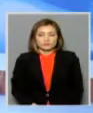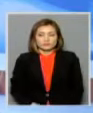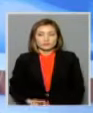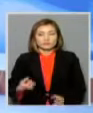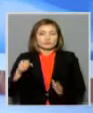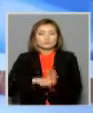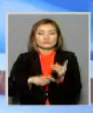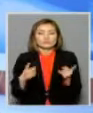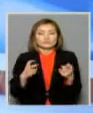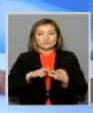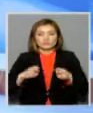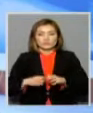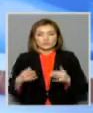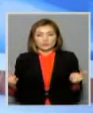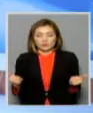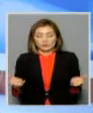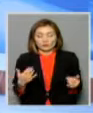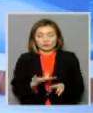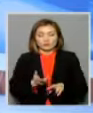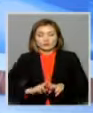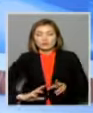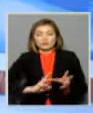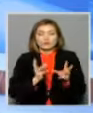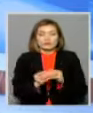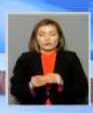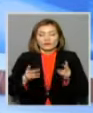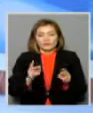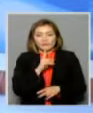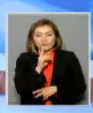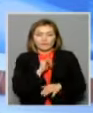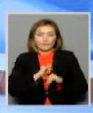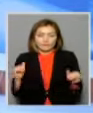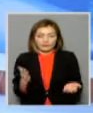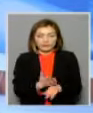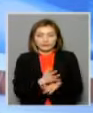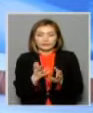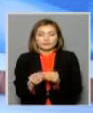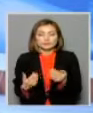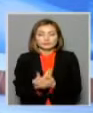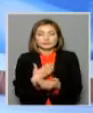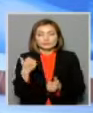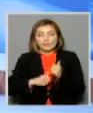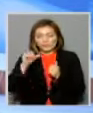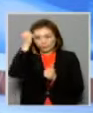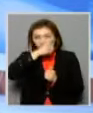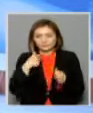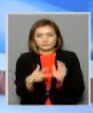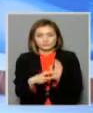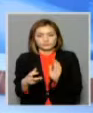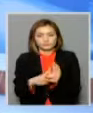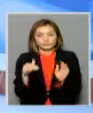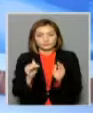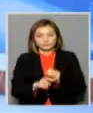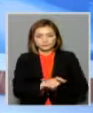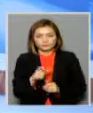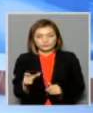Суицид – одна из самых острых проблем общества. Особенно часто этому подвержена молодежь. По статистике, в мире каждый год более 800 тысяч